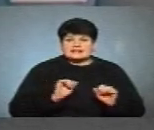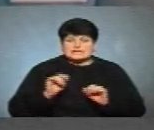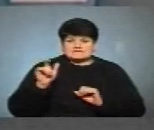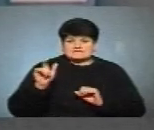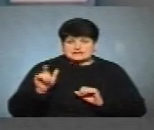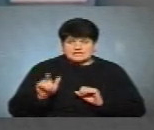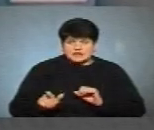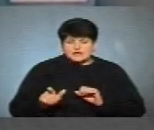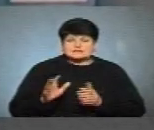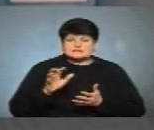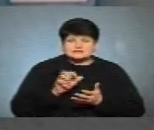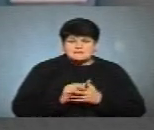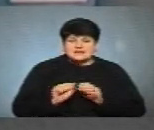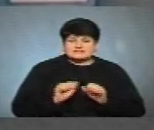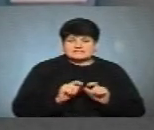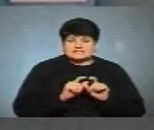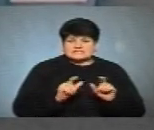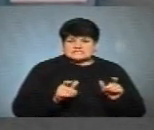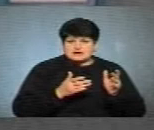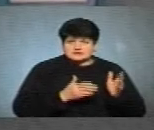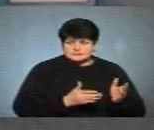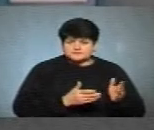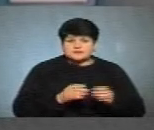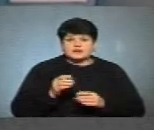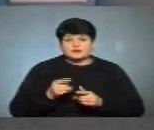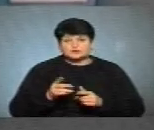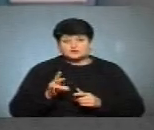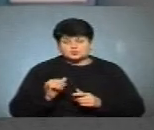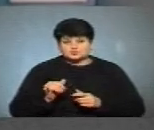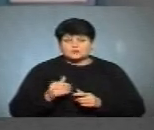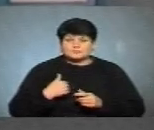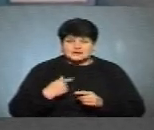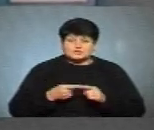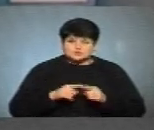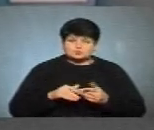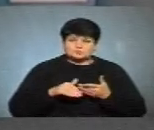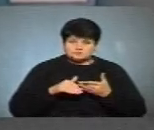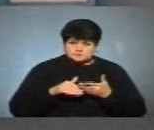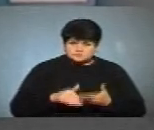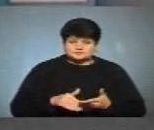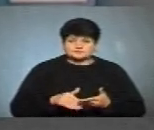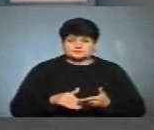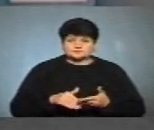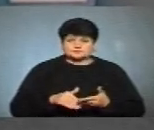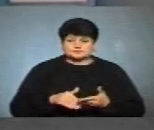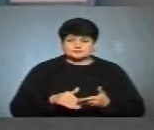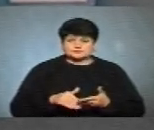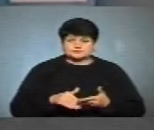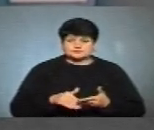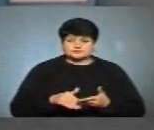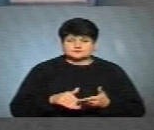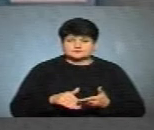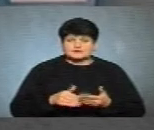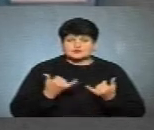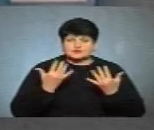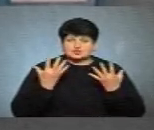закладу, цим займалися керівники закладу. Ну, але і ми цьому сприяли, і тому допомагали.